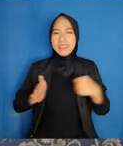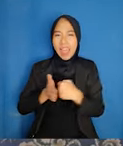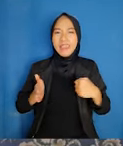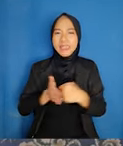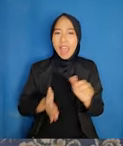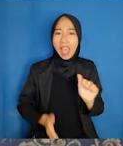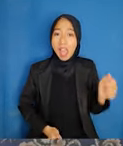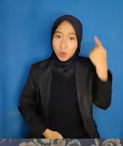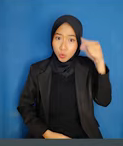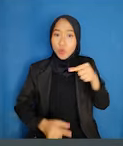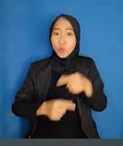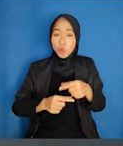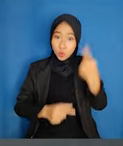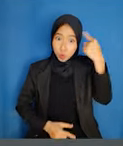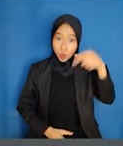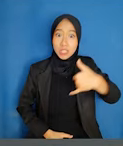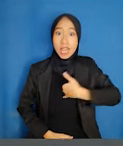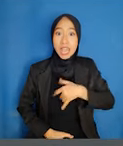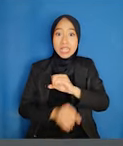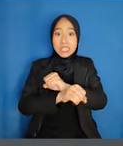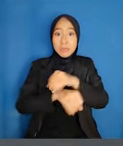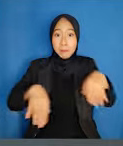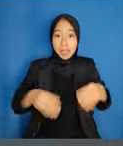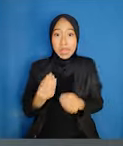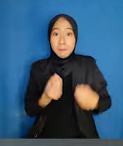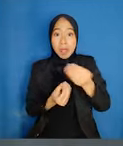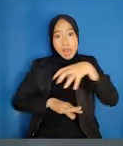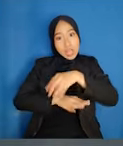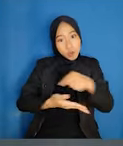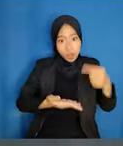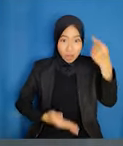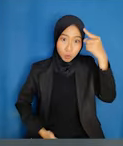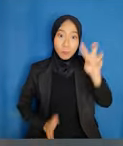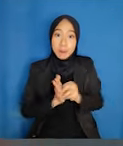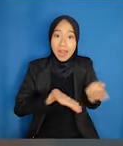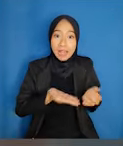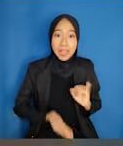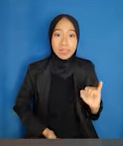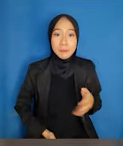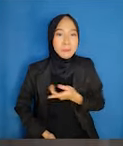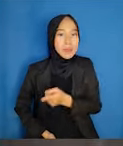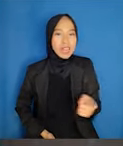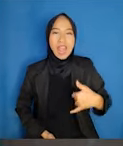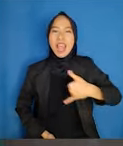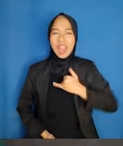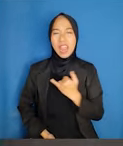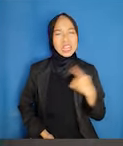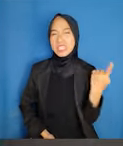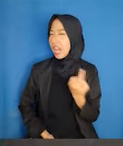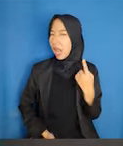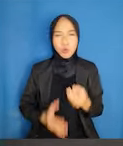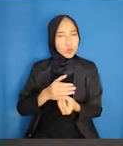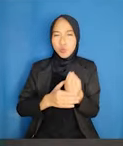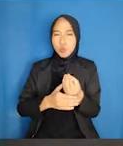untuk guru gitu ya, untuk saya sebagai kepala sekolah melayani mereka. Kami yakin dengan selalu tumbuh, selalu